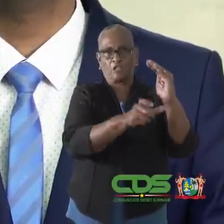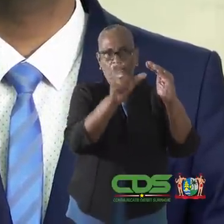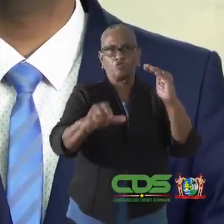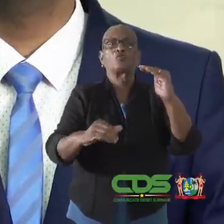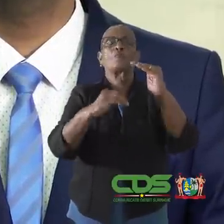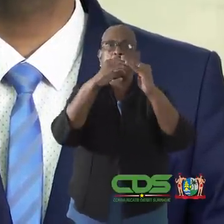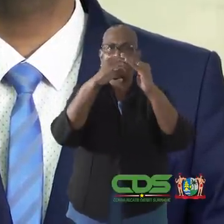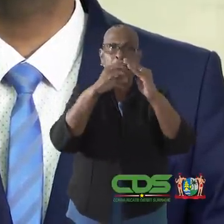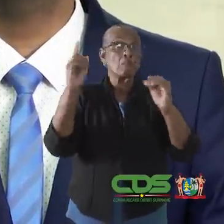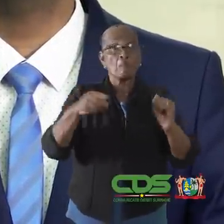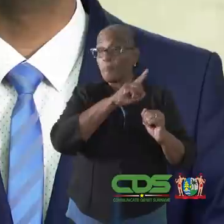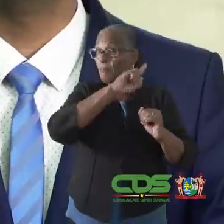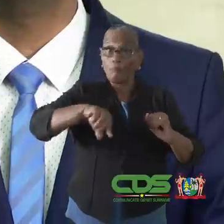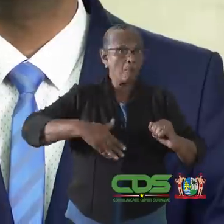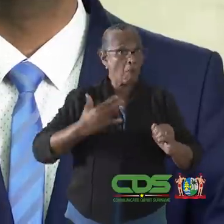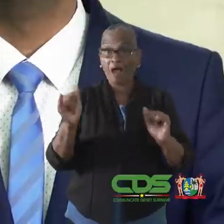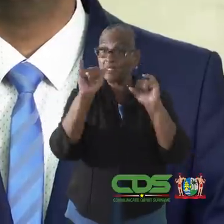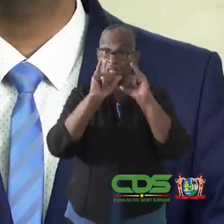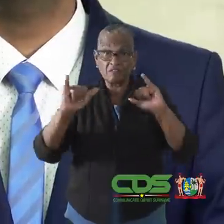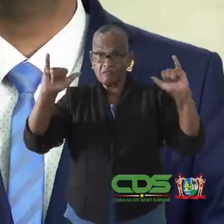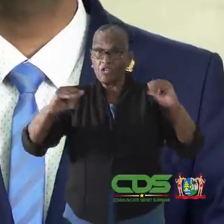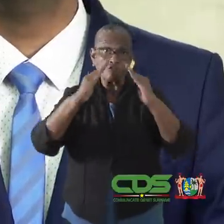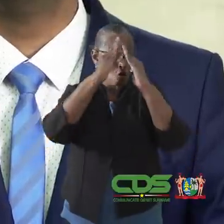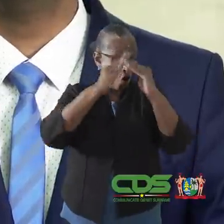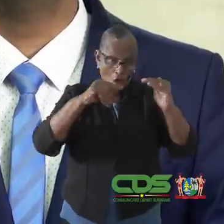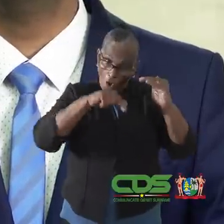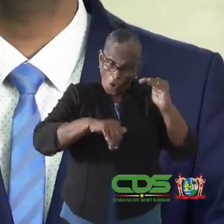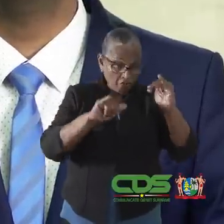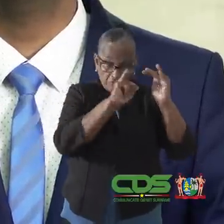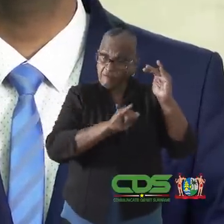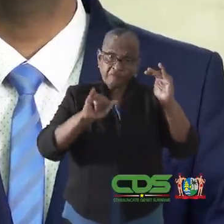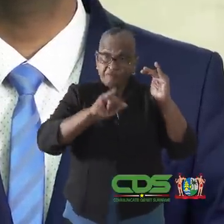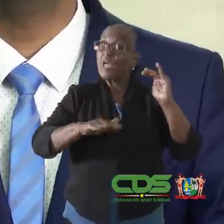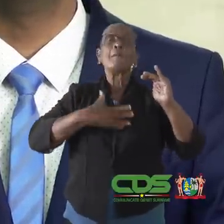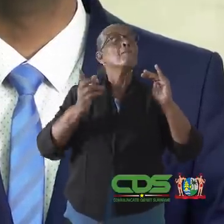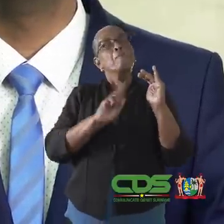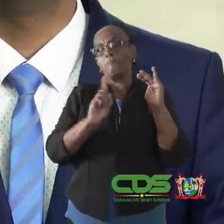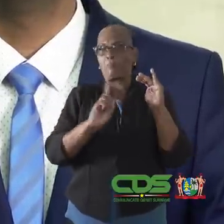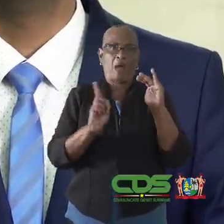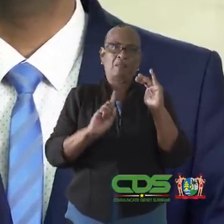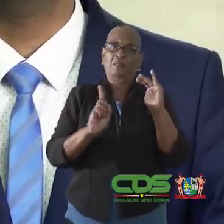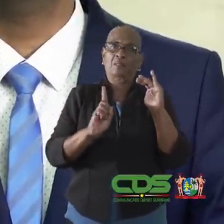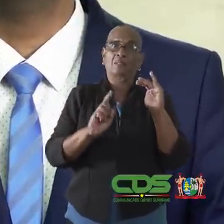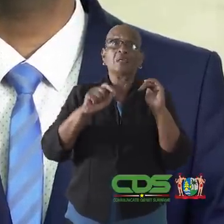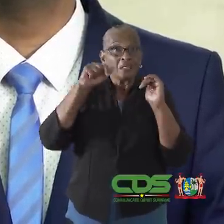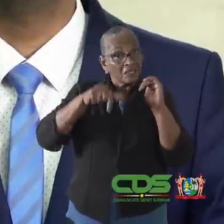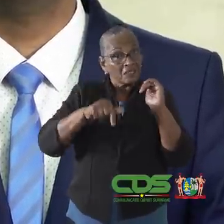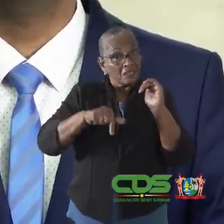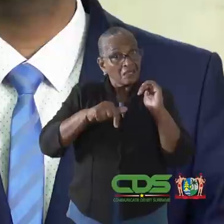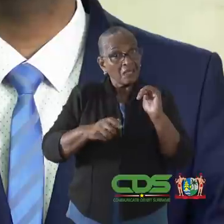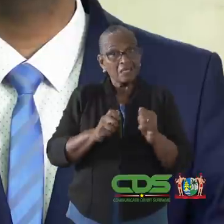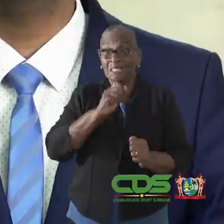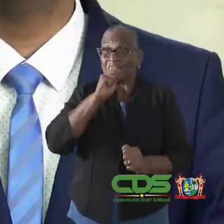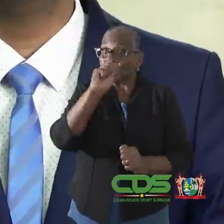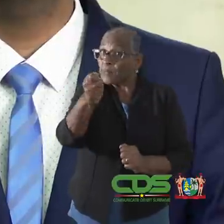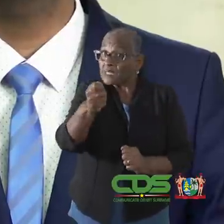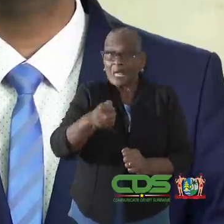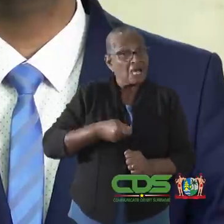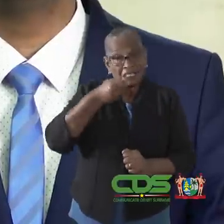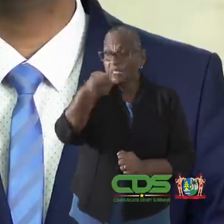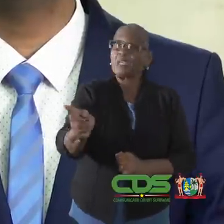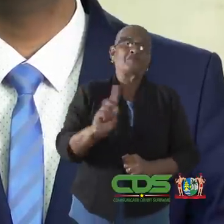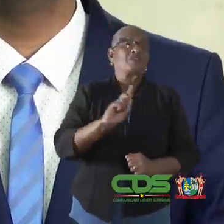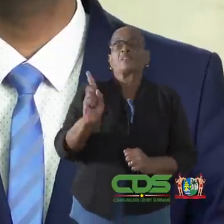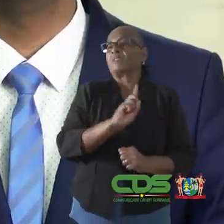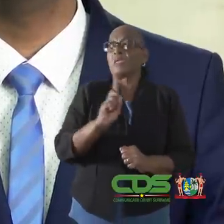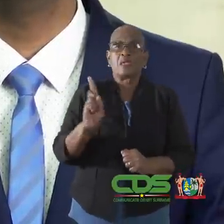Het is verboden feesten met inbegrip van huisfeesten te houden. Hiervoor zal er nog steeds geen